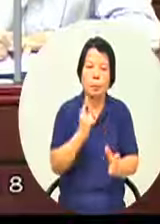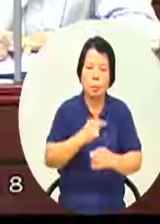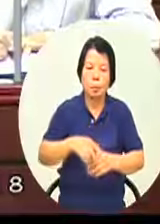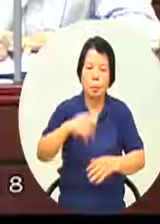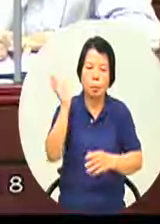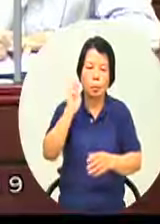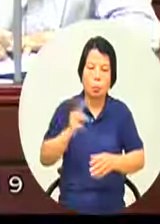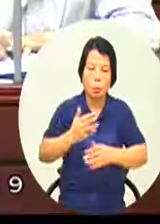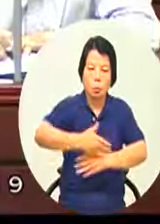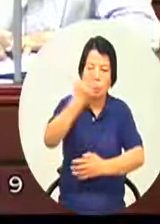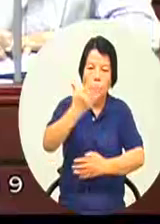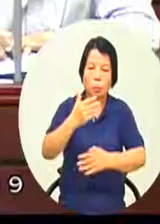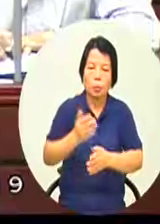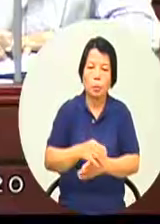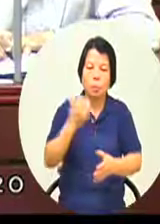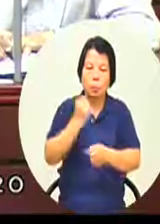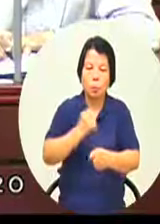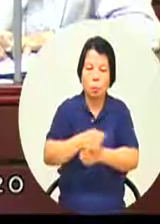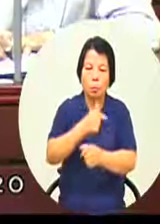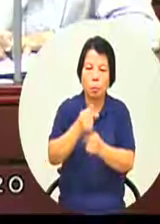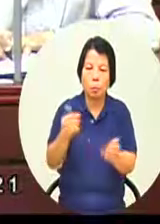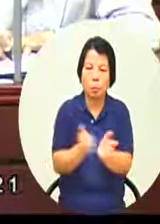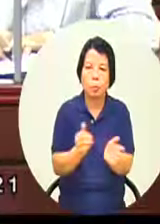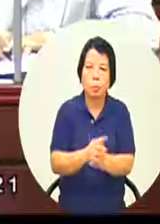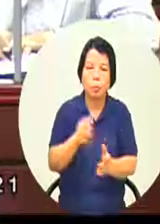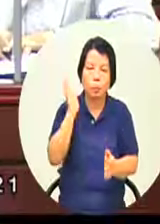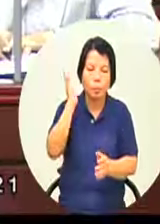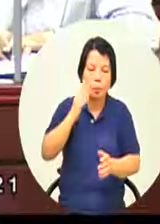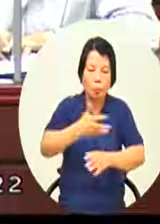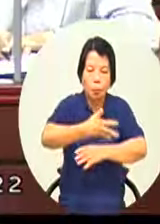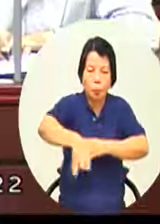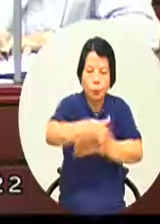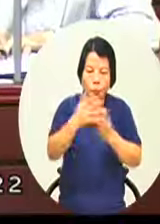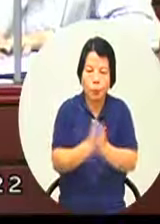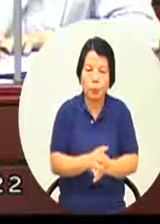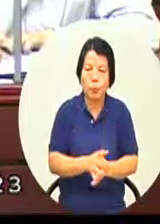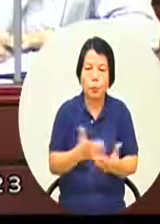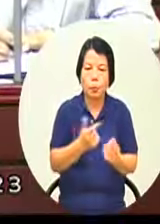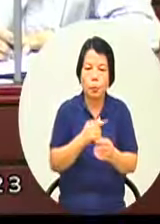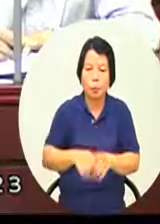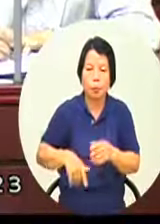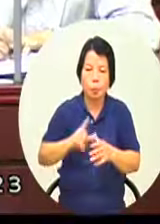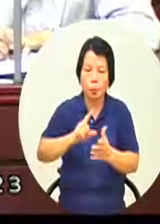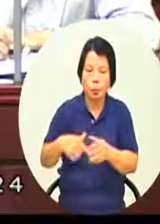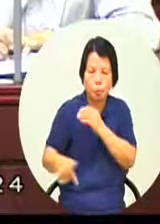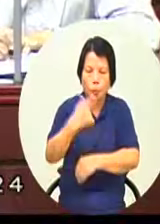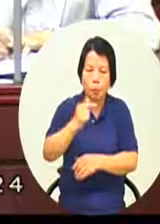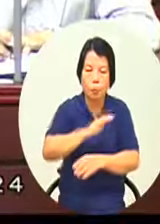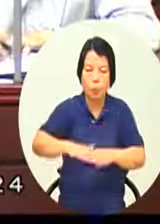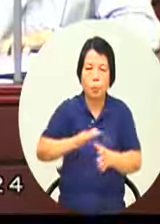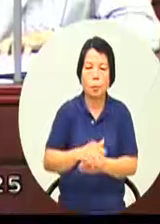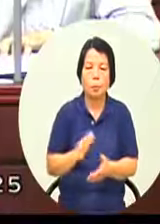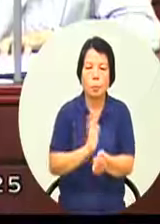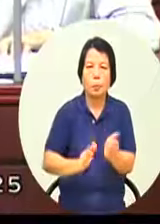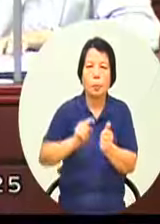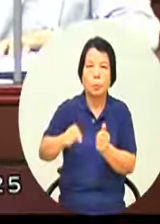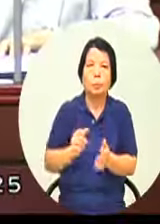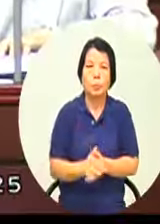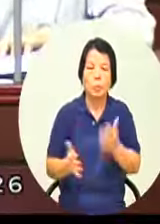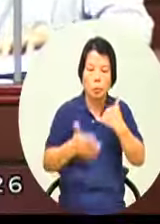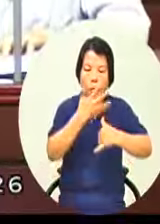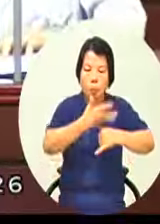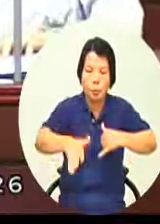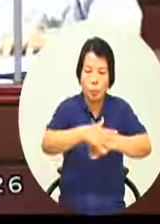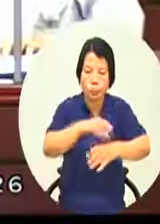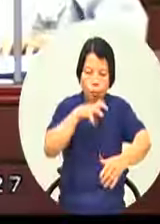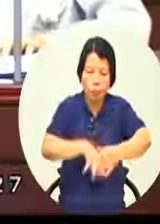新的做好以后，那如果水利会每次放水它的这个排洪的速度很快，所以造成我们这个河岸本身